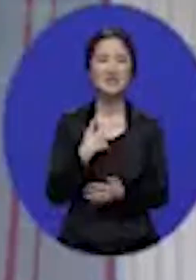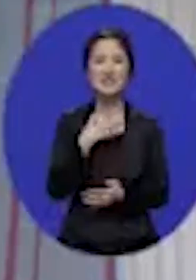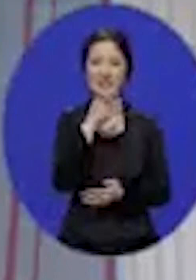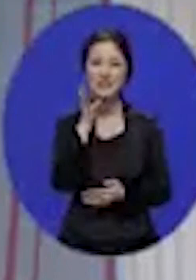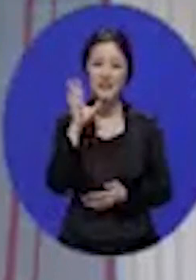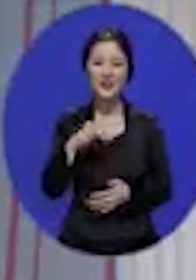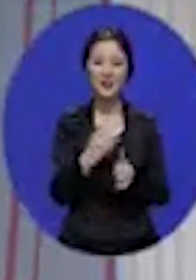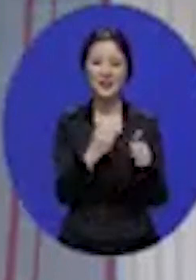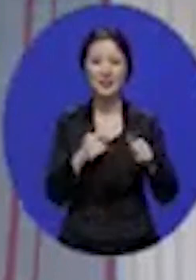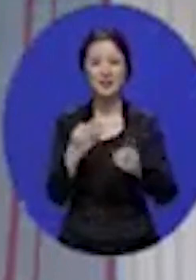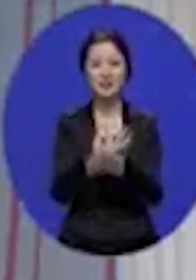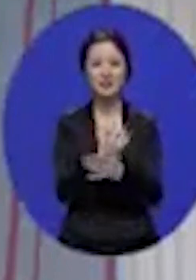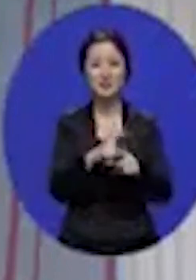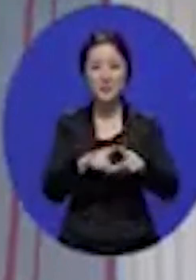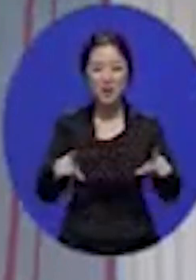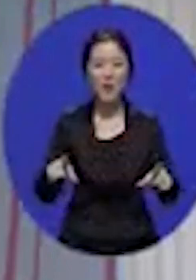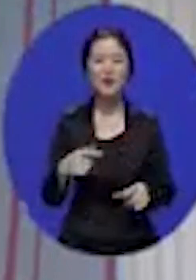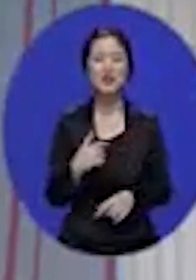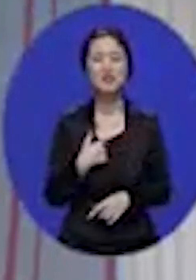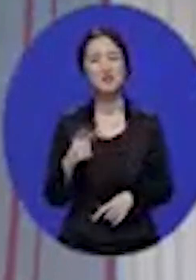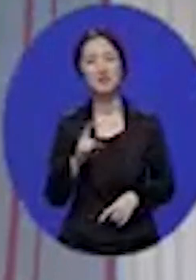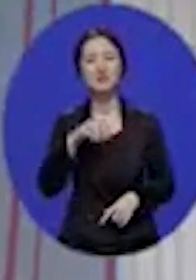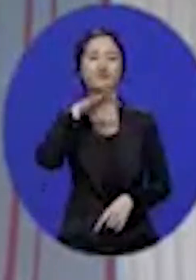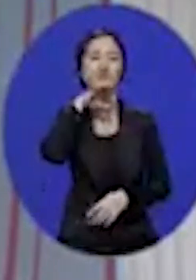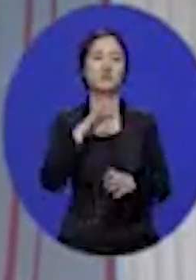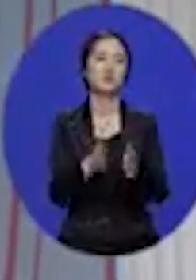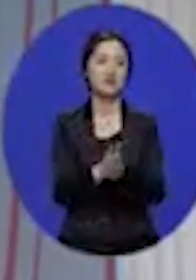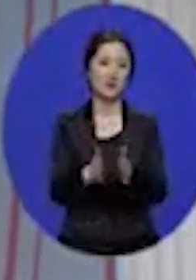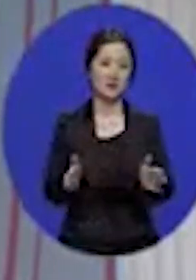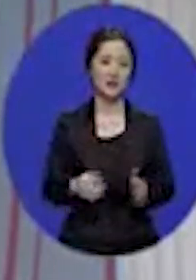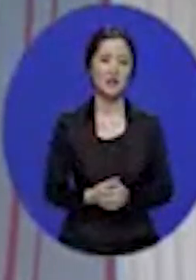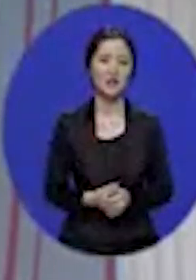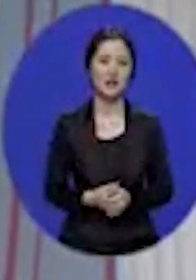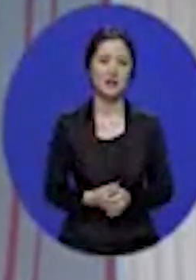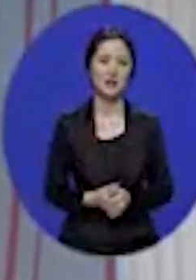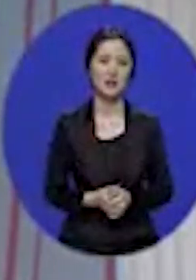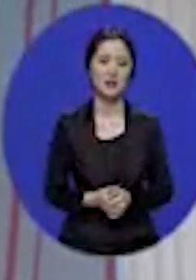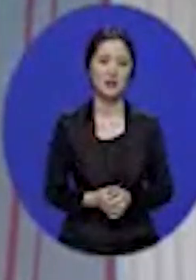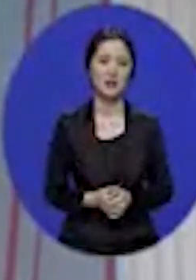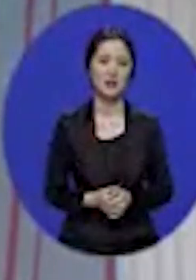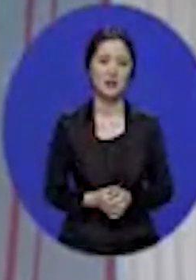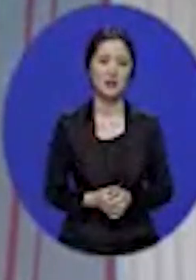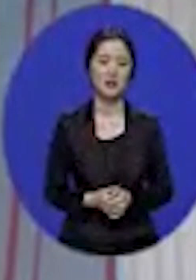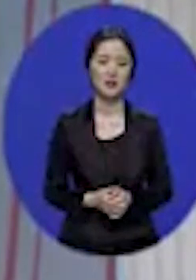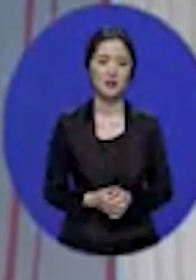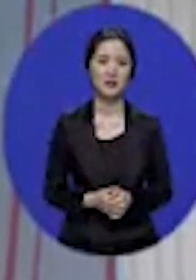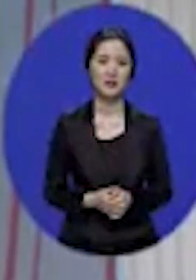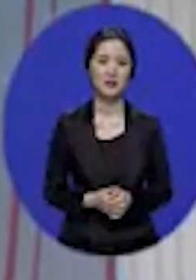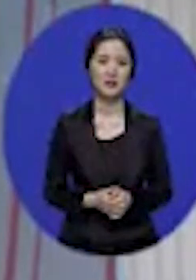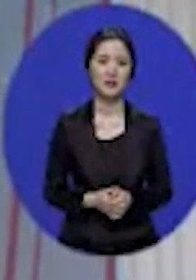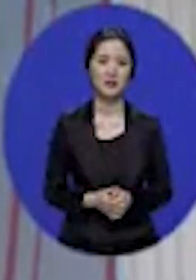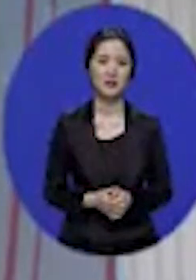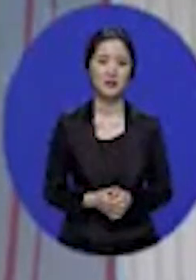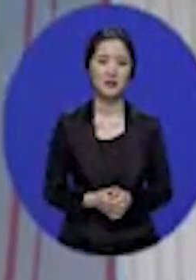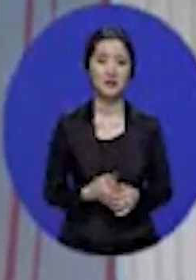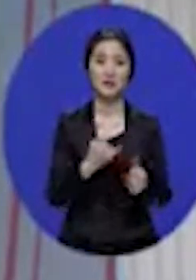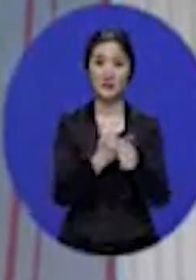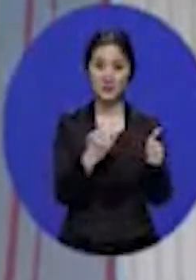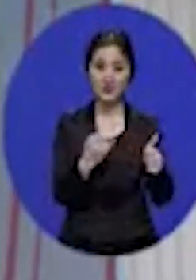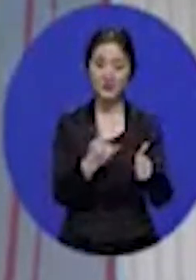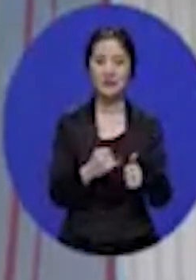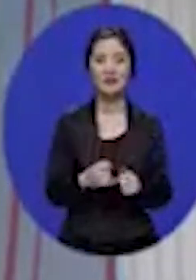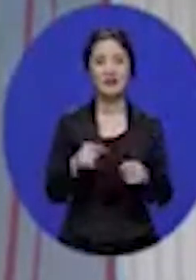인간 아유 집에 들어가면 이게 집구석이 되는 거야. 그 남편이 이제 그 크리스천 출판사를